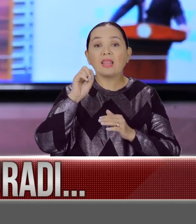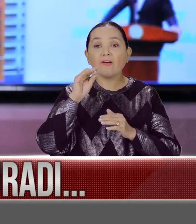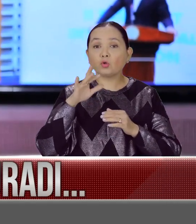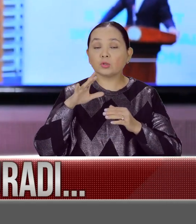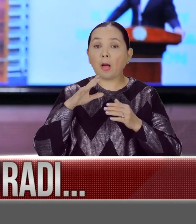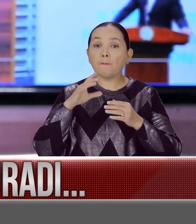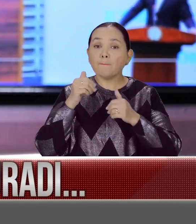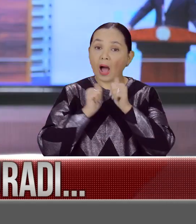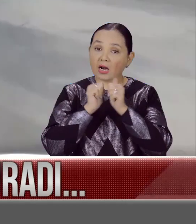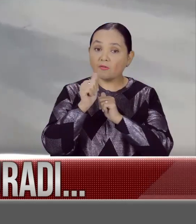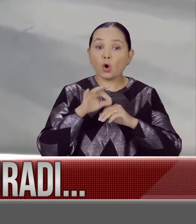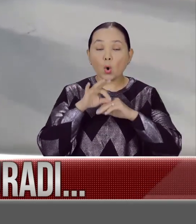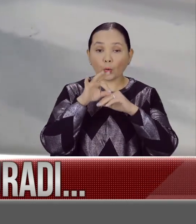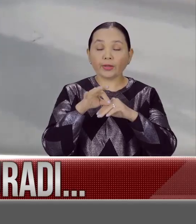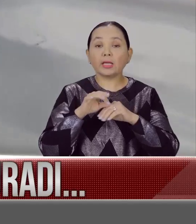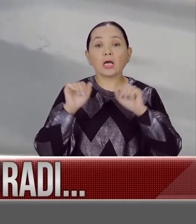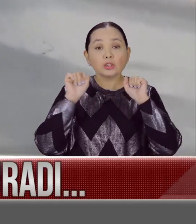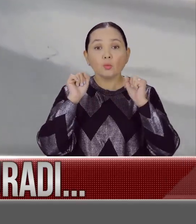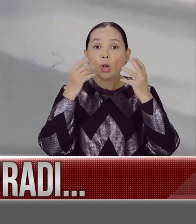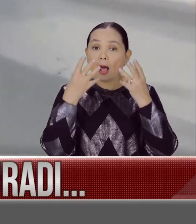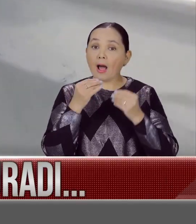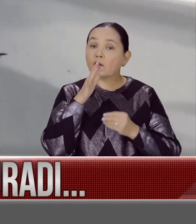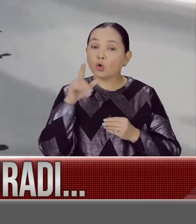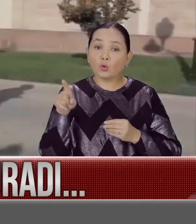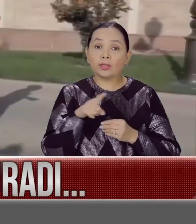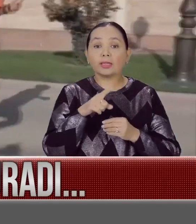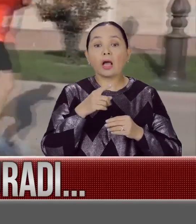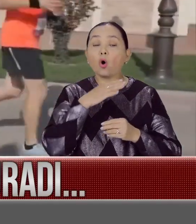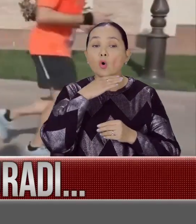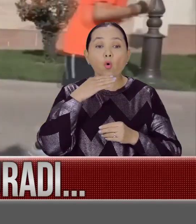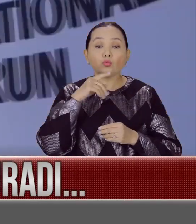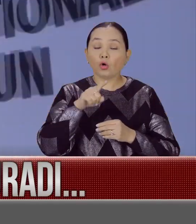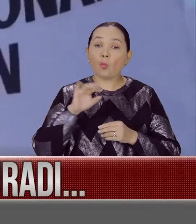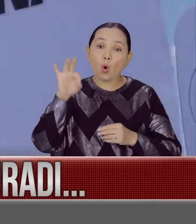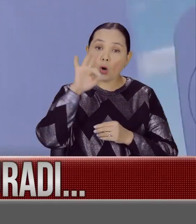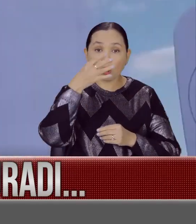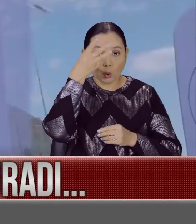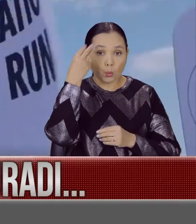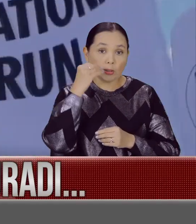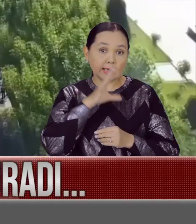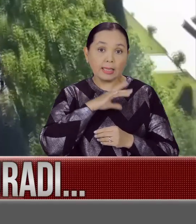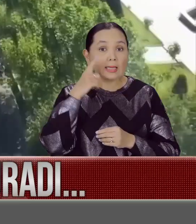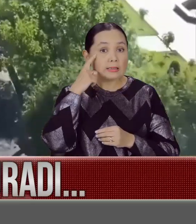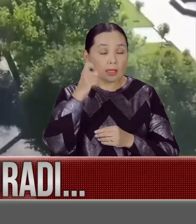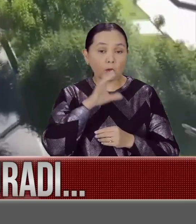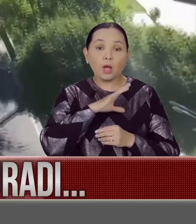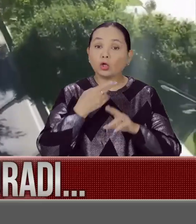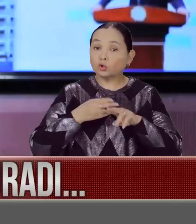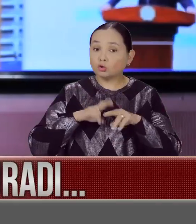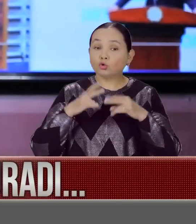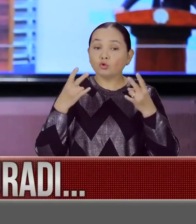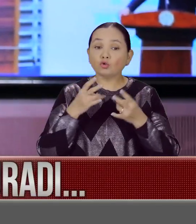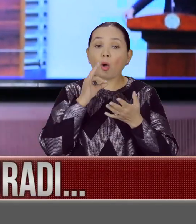o'tkaziladigan bo'ldi. Kasallik, sport har xil vaksinadan ham arzon, lekin ko'pchilik bu haqida unutib qo'yganligini eslatib qo'ydi. Shuning uchun